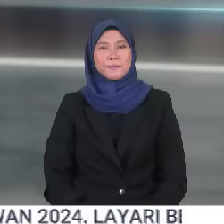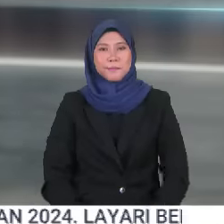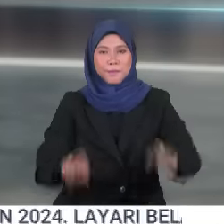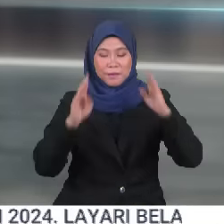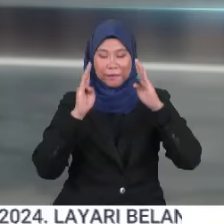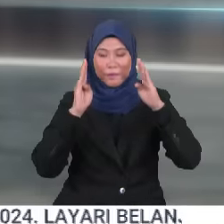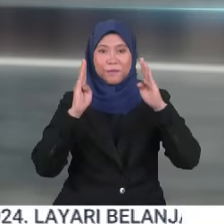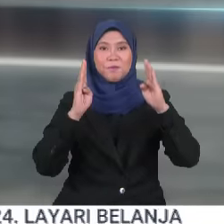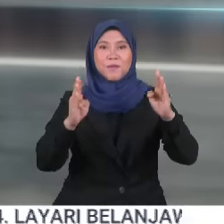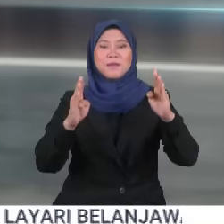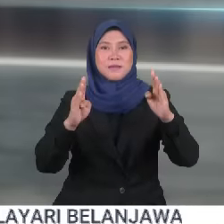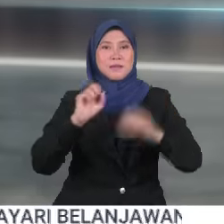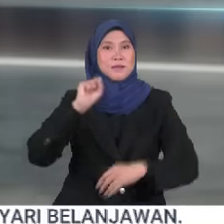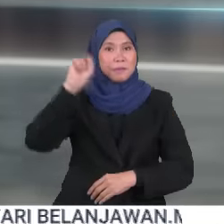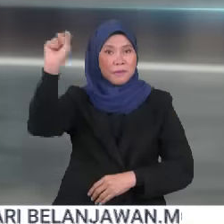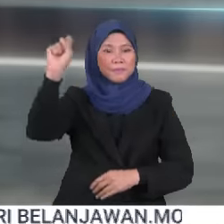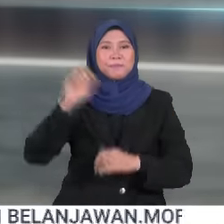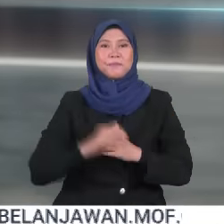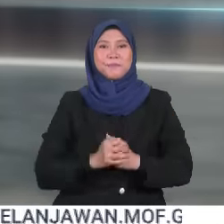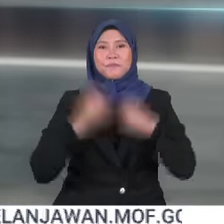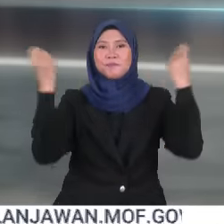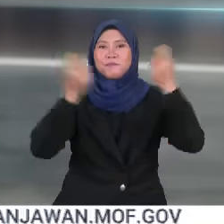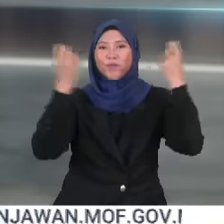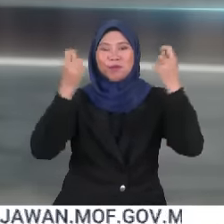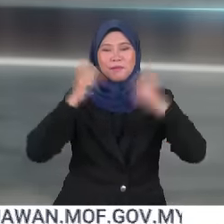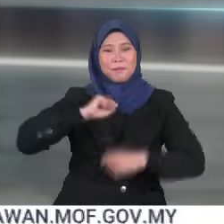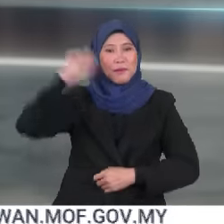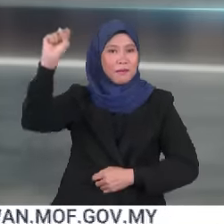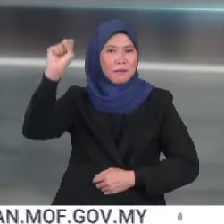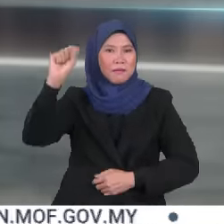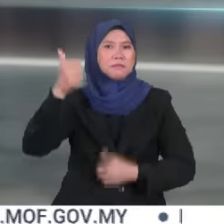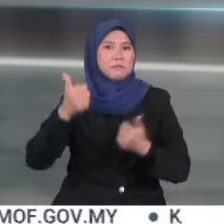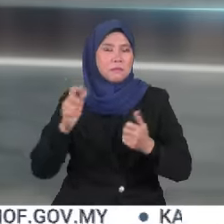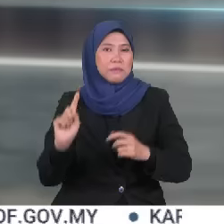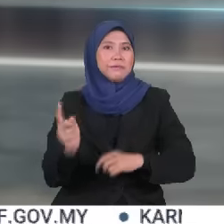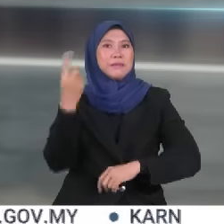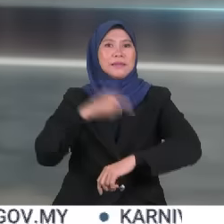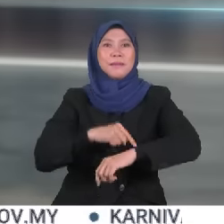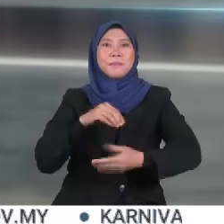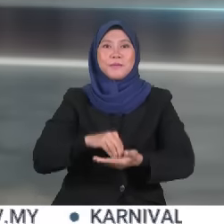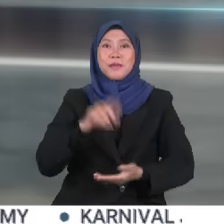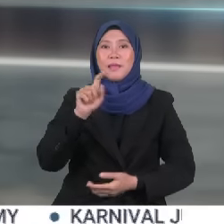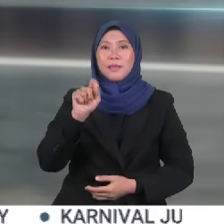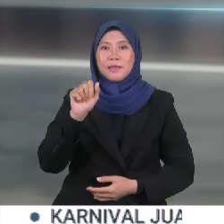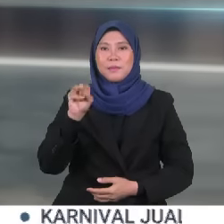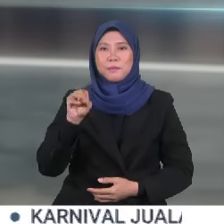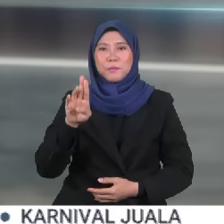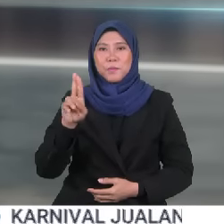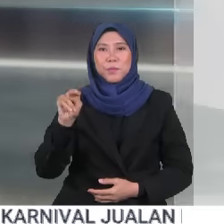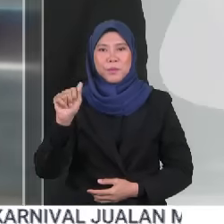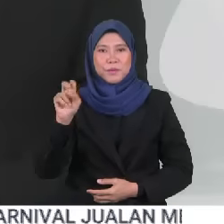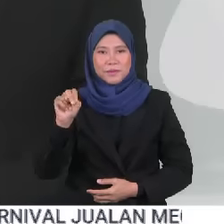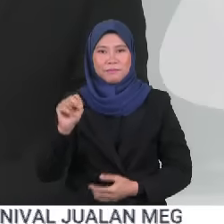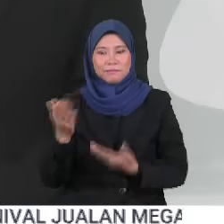fokus negeri di bawah Bayu sambutan hari kebangsaan meriah dan julung kali diadakan di tambunan laporannya terus saja